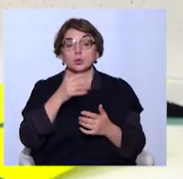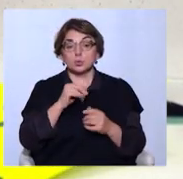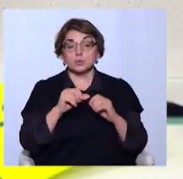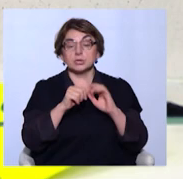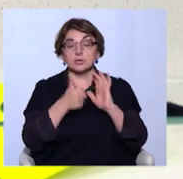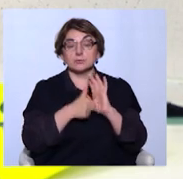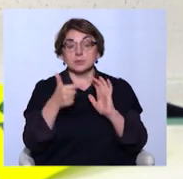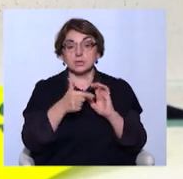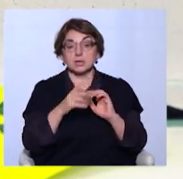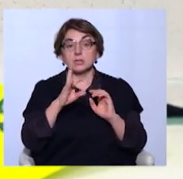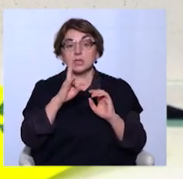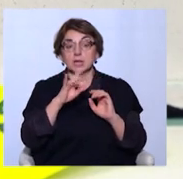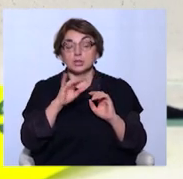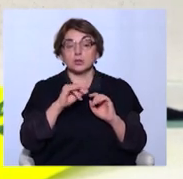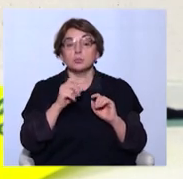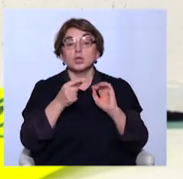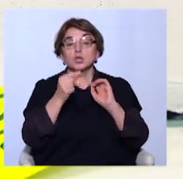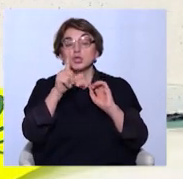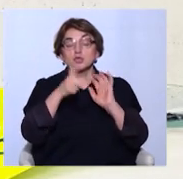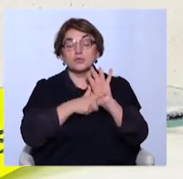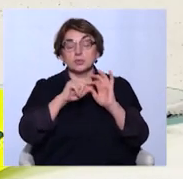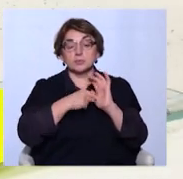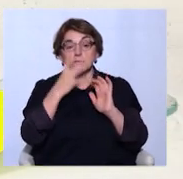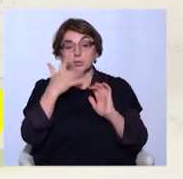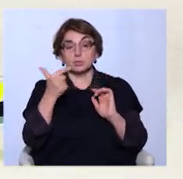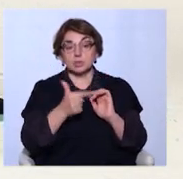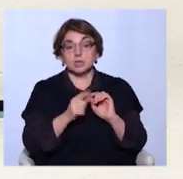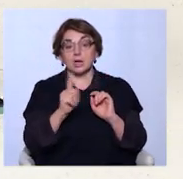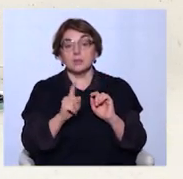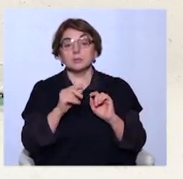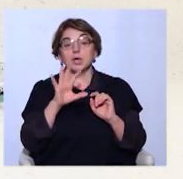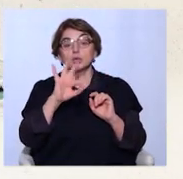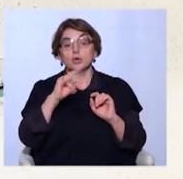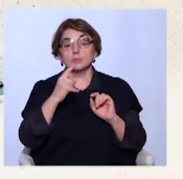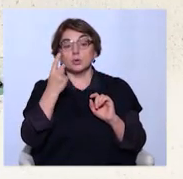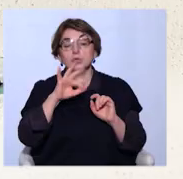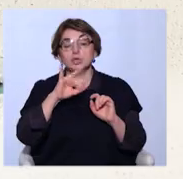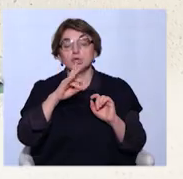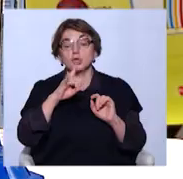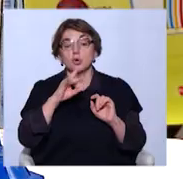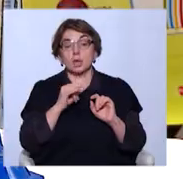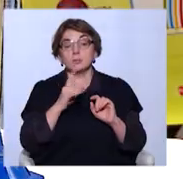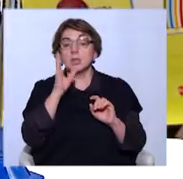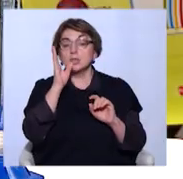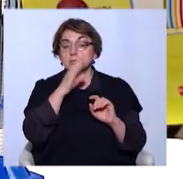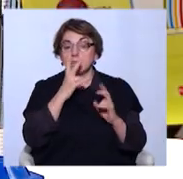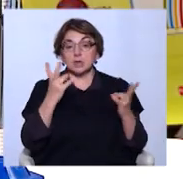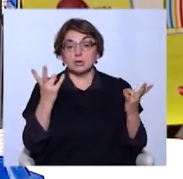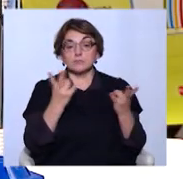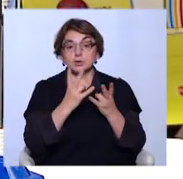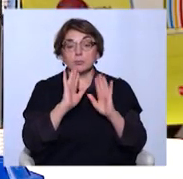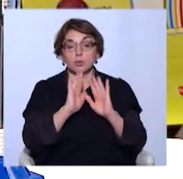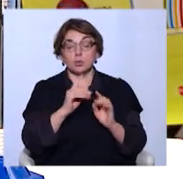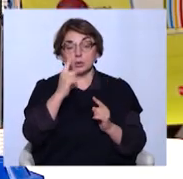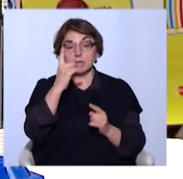16 გრამი, ნატრიუმის ტუტე 7.5 გრამი და 0.2 გრამი ინდიგო კარმინი. წყალიც აუცილებლად გვჭირდება